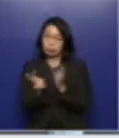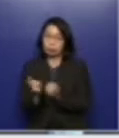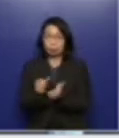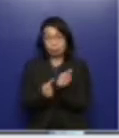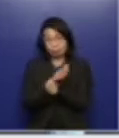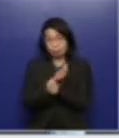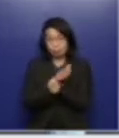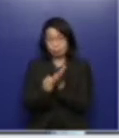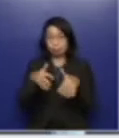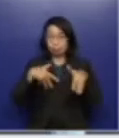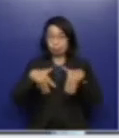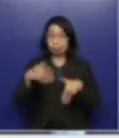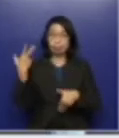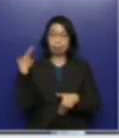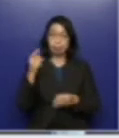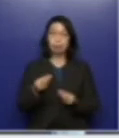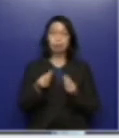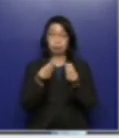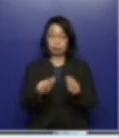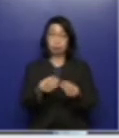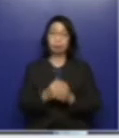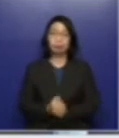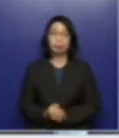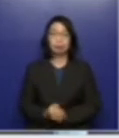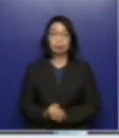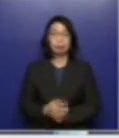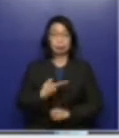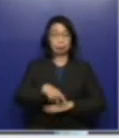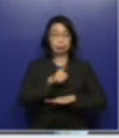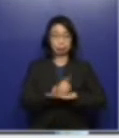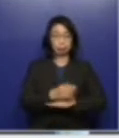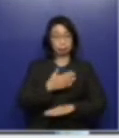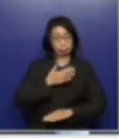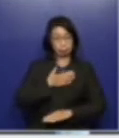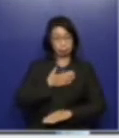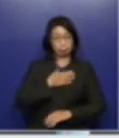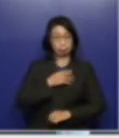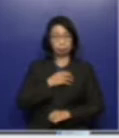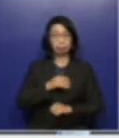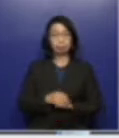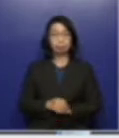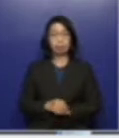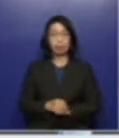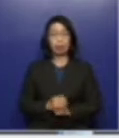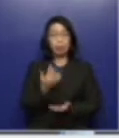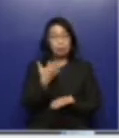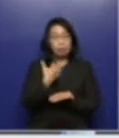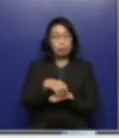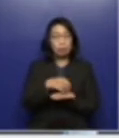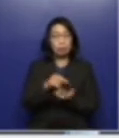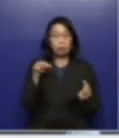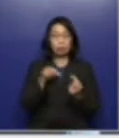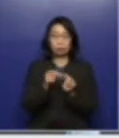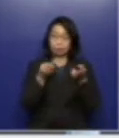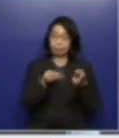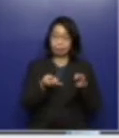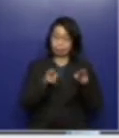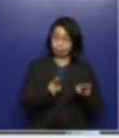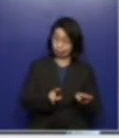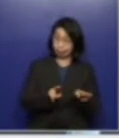ที่จะเป็นประโยชน์กับประเทศชาติท่านประธานที่เคารพครับผมขออนุญาตกลับไปที่สภาพสถานการณ์และเหตุการณ์